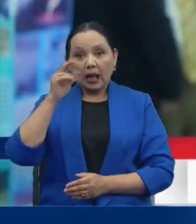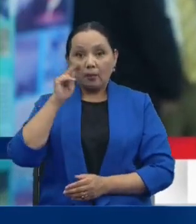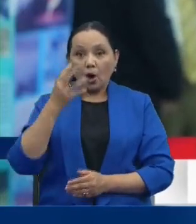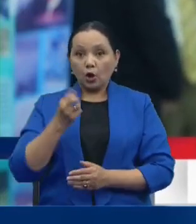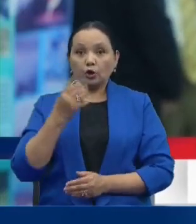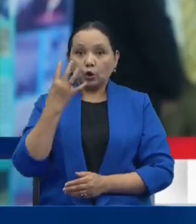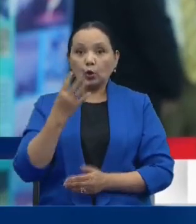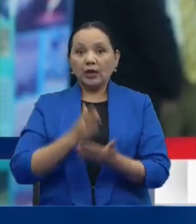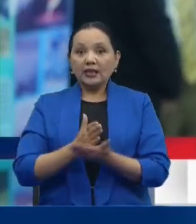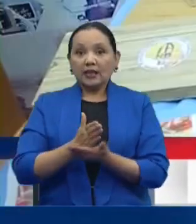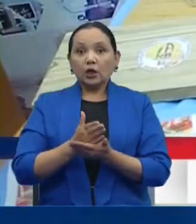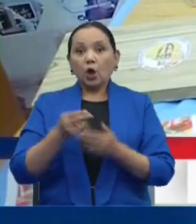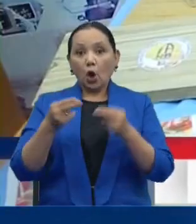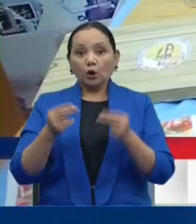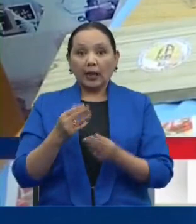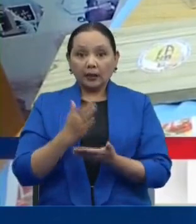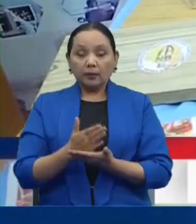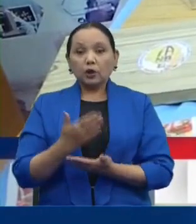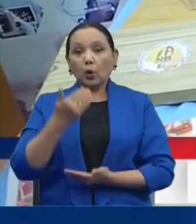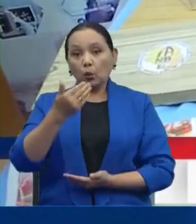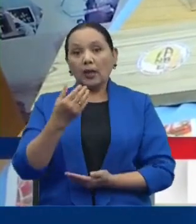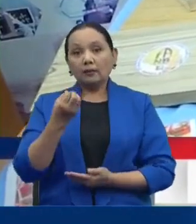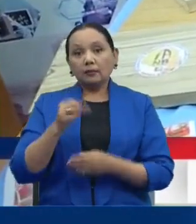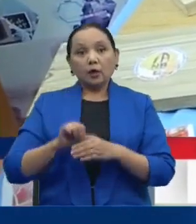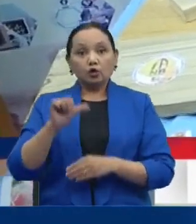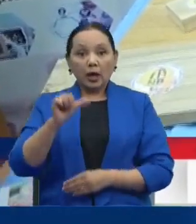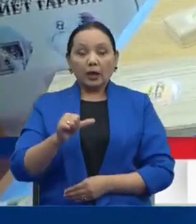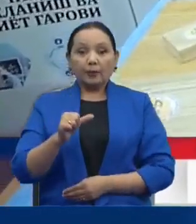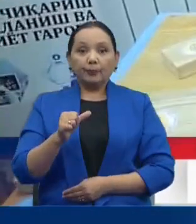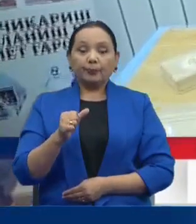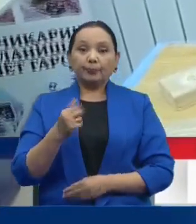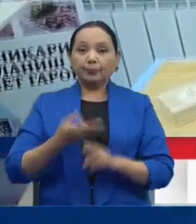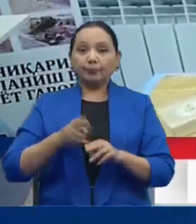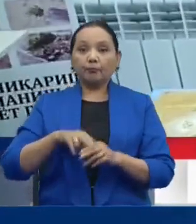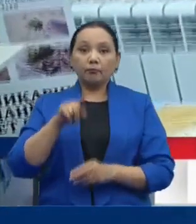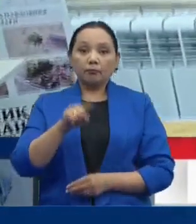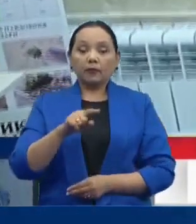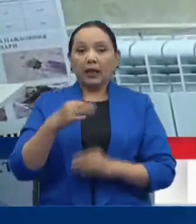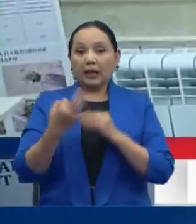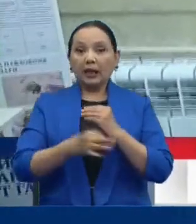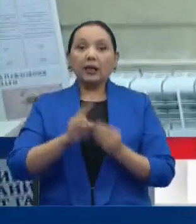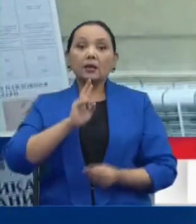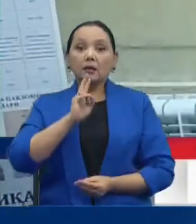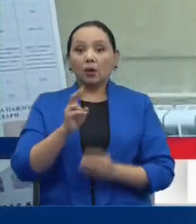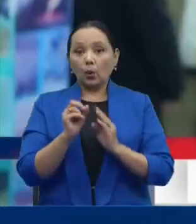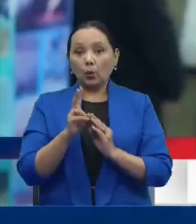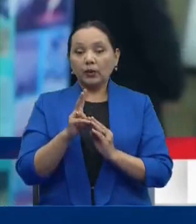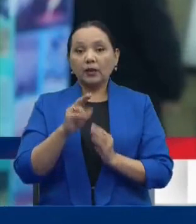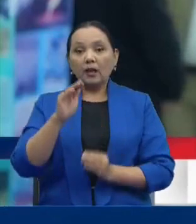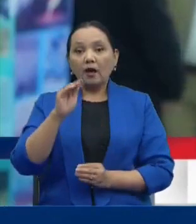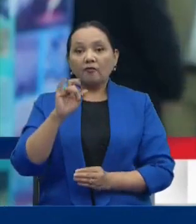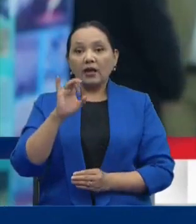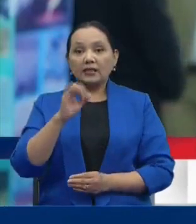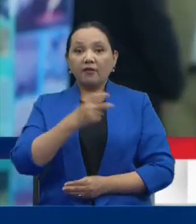ta stajyor tadqiqotchilarimiz bor. Undan tashqari mana shu keyingi 2 yilda 12 ta falsafa